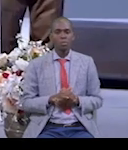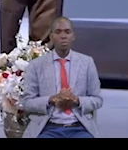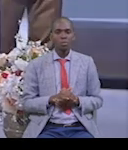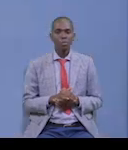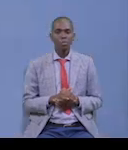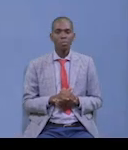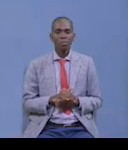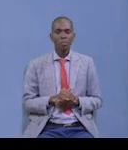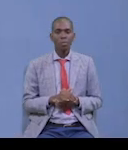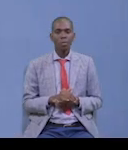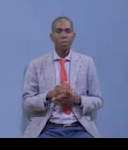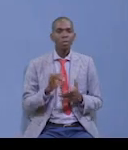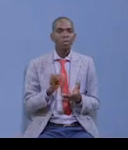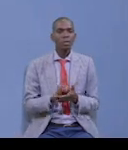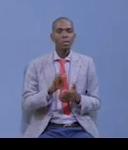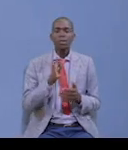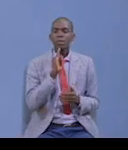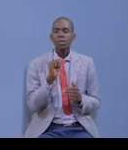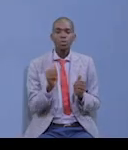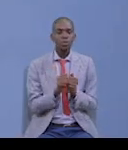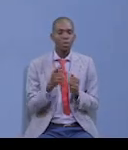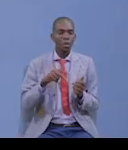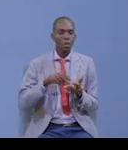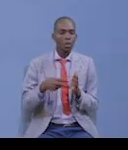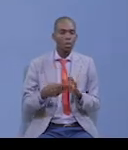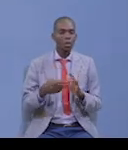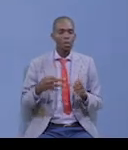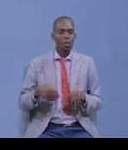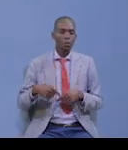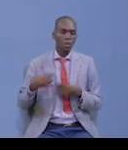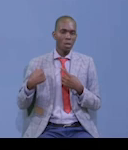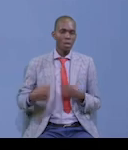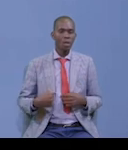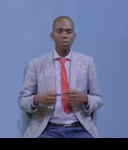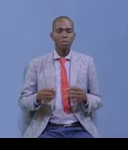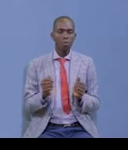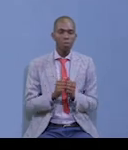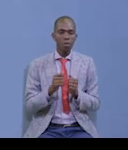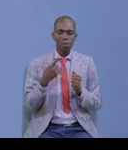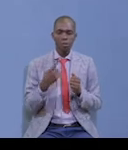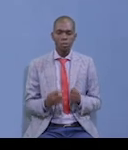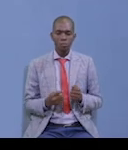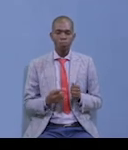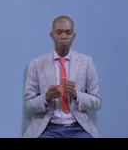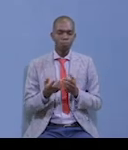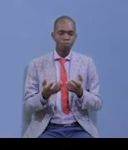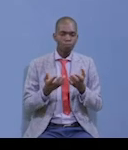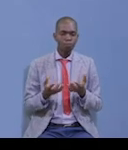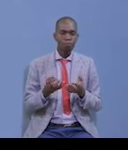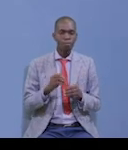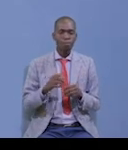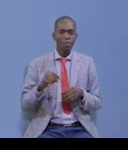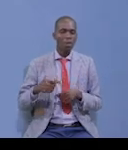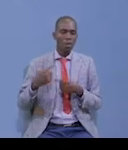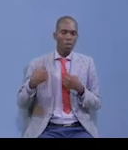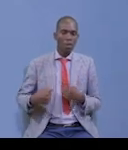That way purpose of heart. అది హృదయ ఉద్దేశం. Intention in the heart. అది హృదయములో ఉన్న ముఖ్య ఉద్దేశం. Drive inside